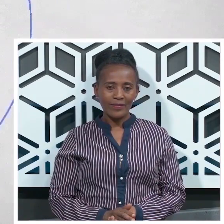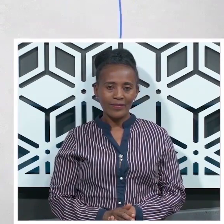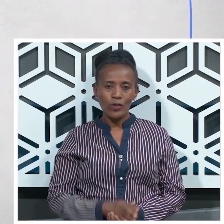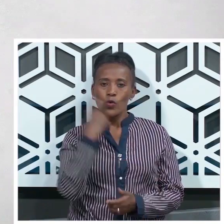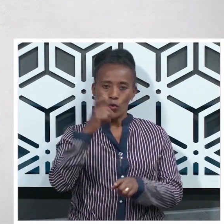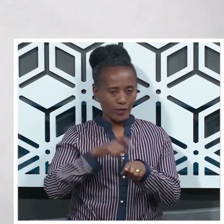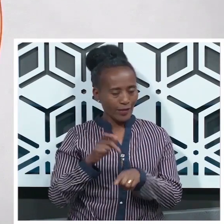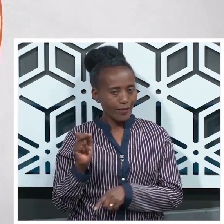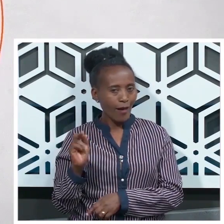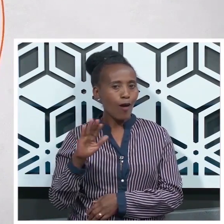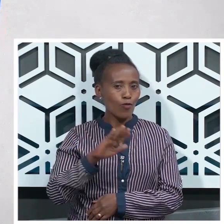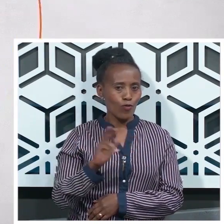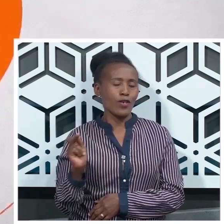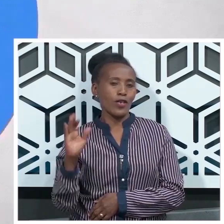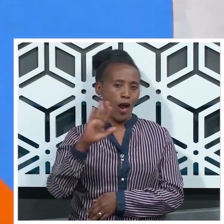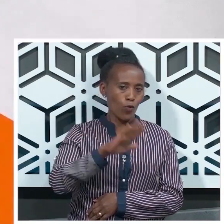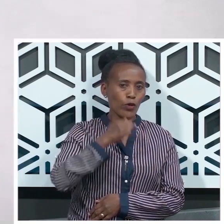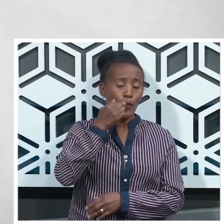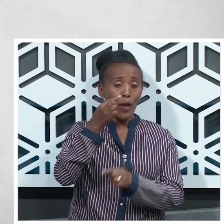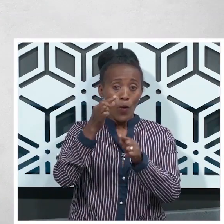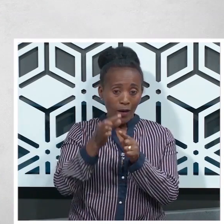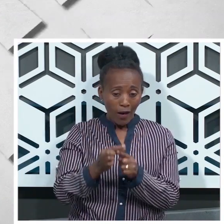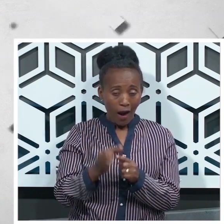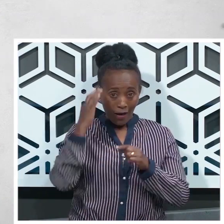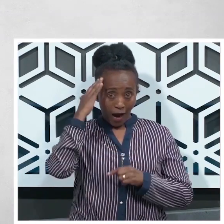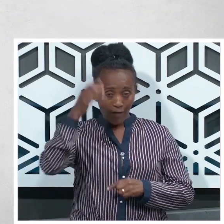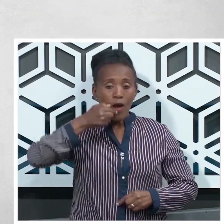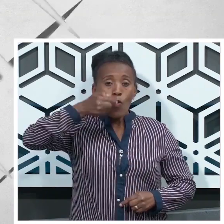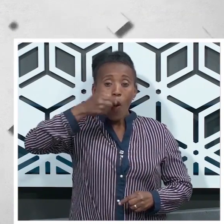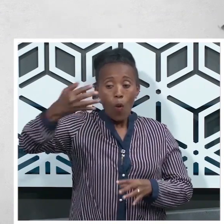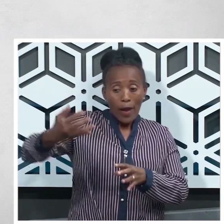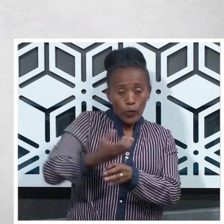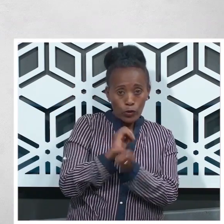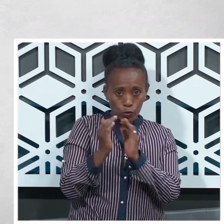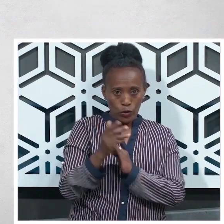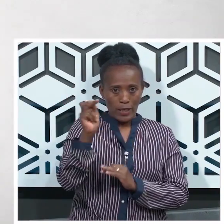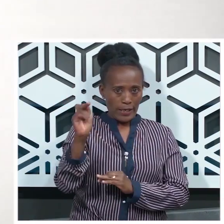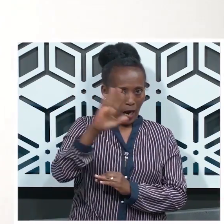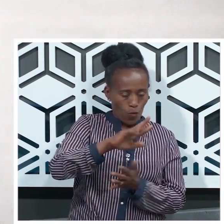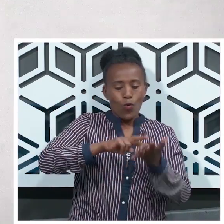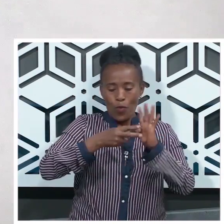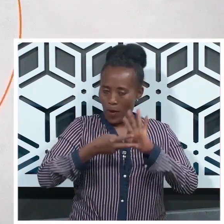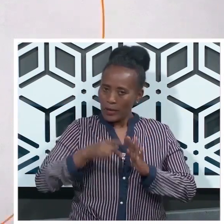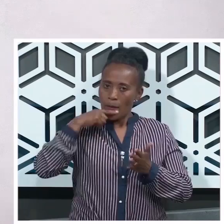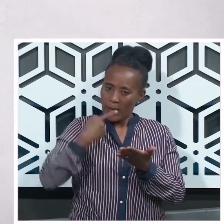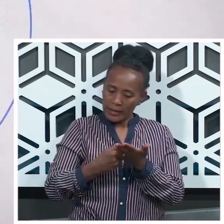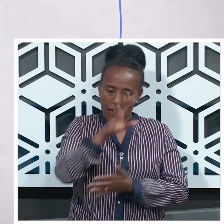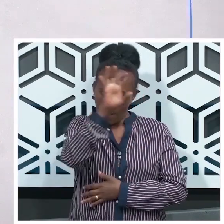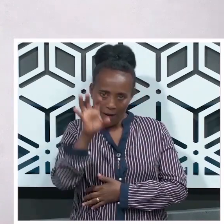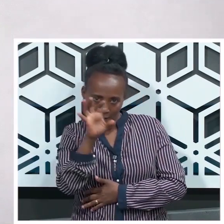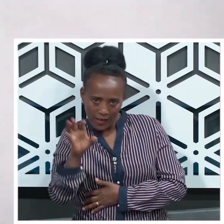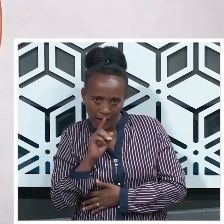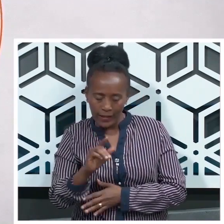ሁሌ ዳጉ ዳጉ የሚለው ቃል ከአፋር ቋንቋ የተወሰደ ሲሆን ዳጉ ማለት መረጃ